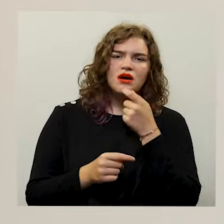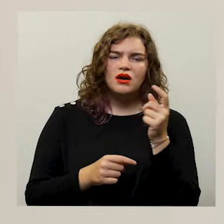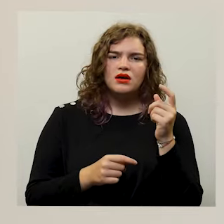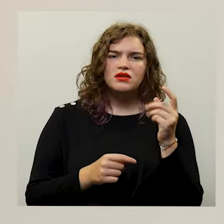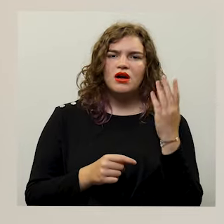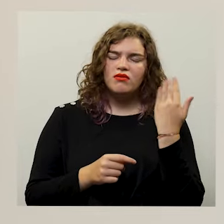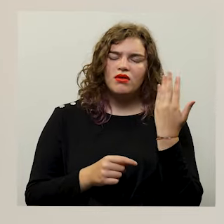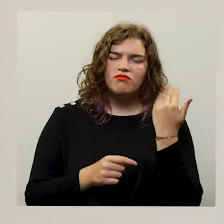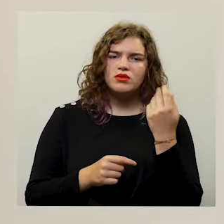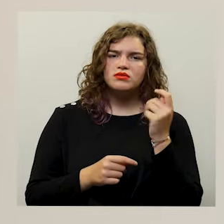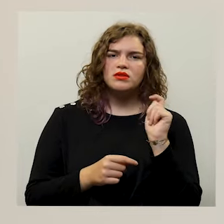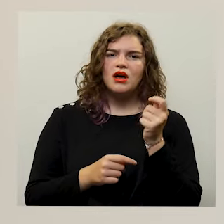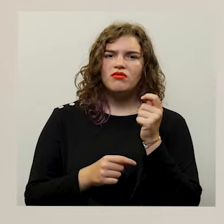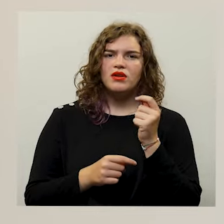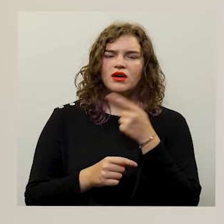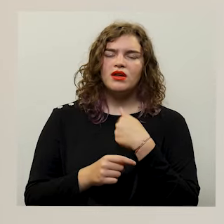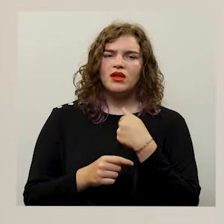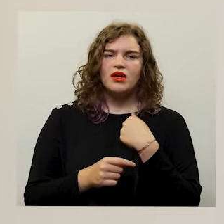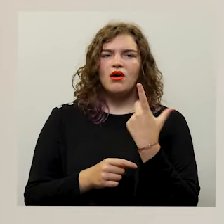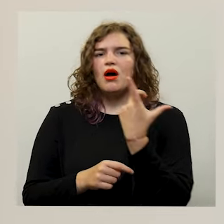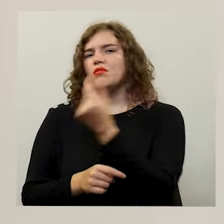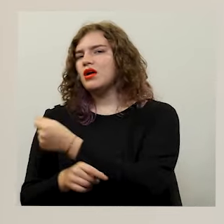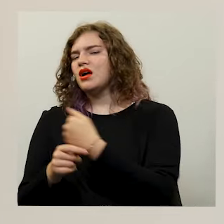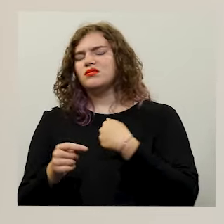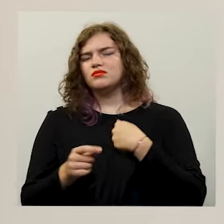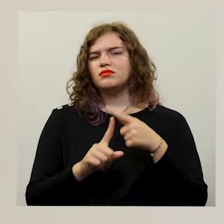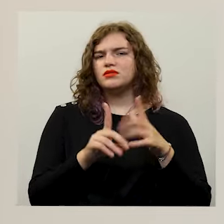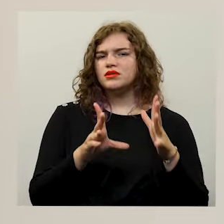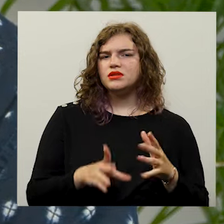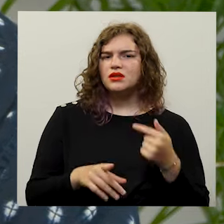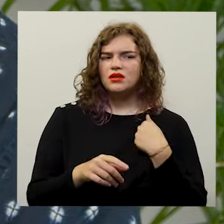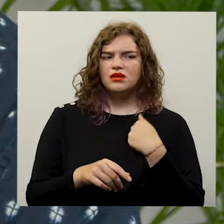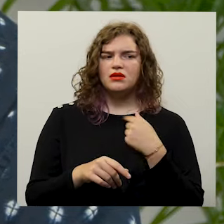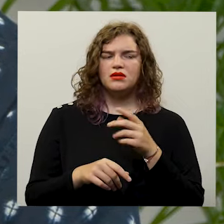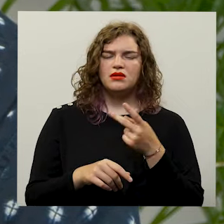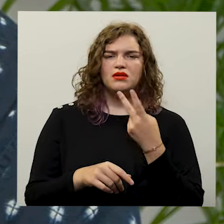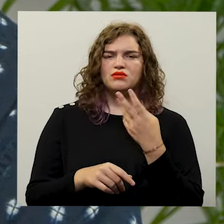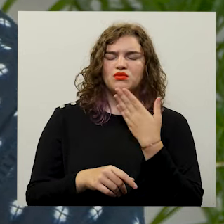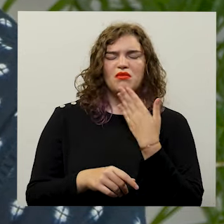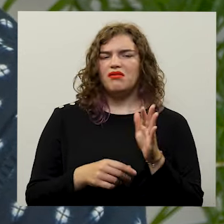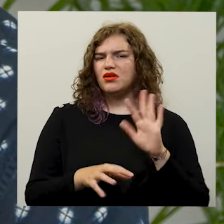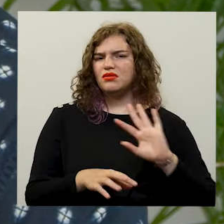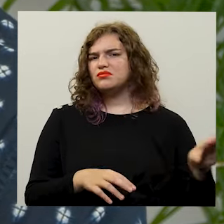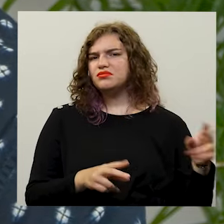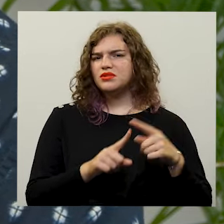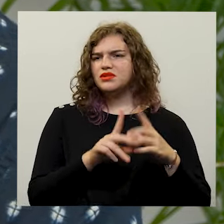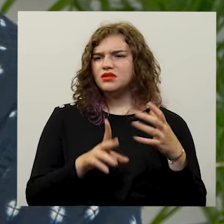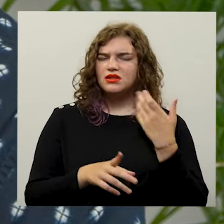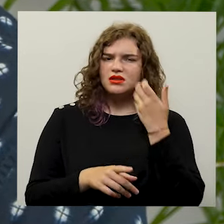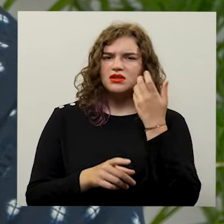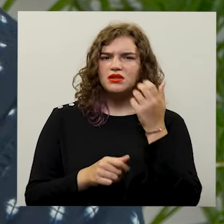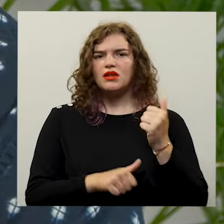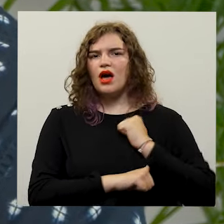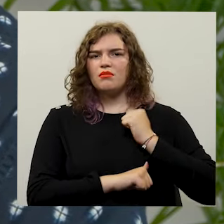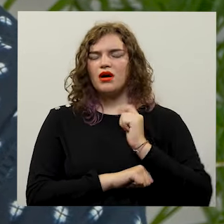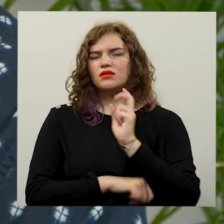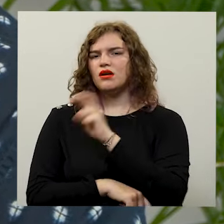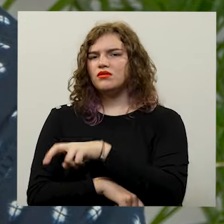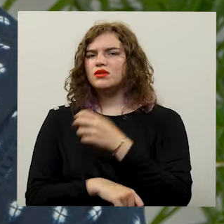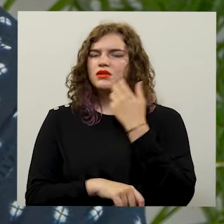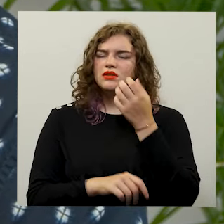Te un moment dat... Te-ai dus afară în patru labe și picioarele și mâinile. Da, m-am tot dus afară. Total, am zis nu mai trebuie biserică. Când m-am dus la armată, când